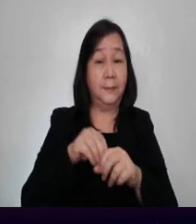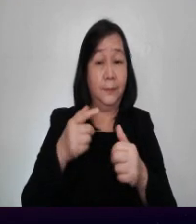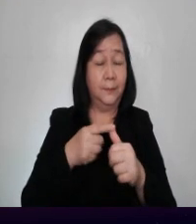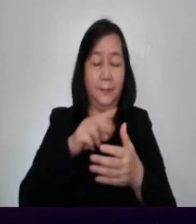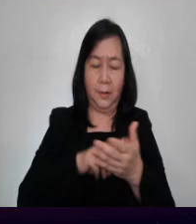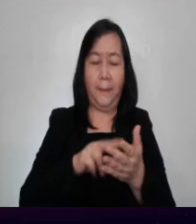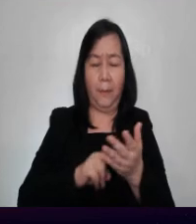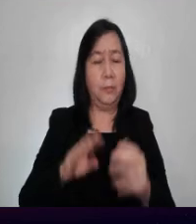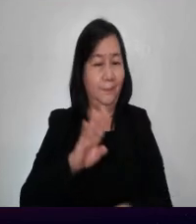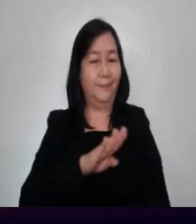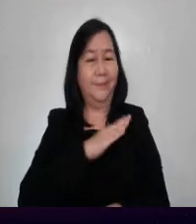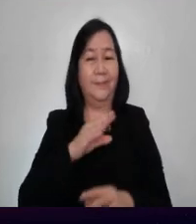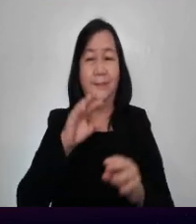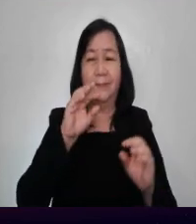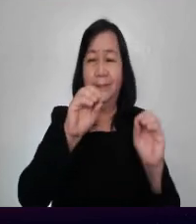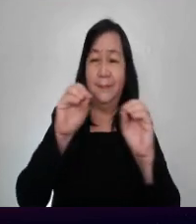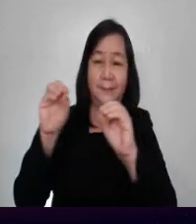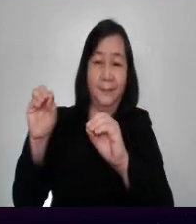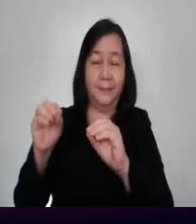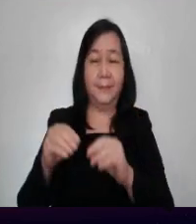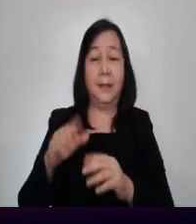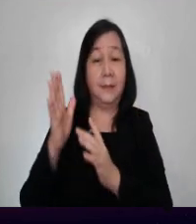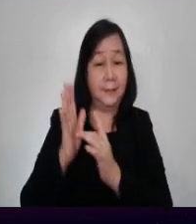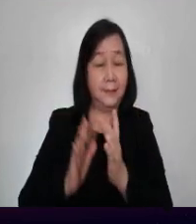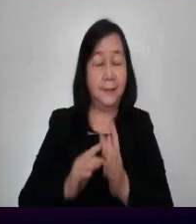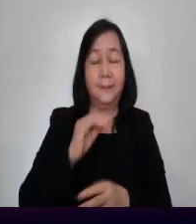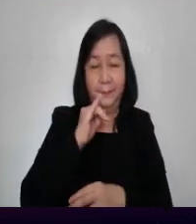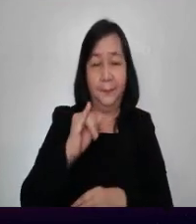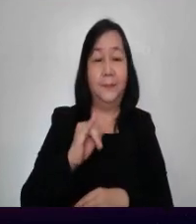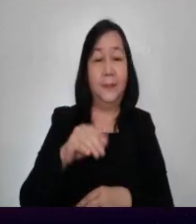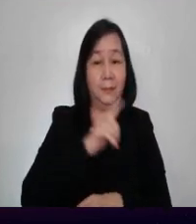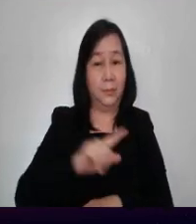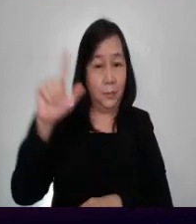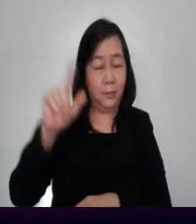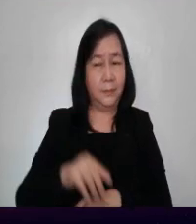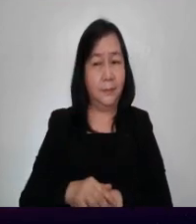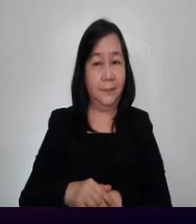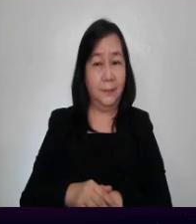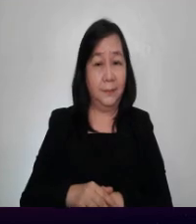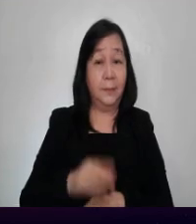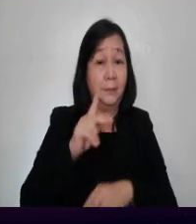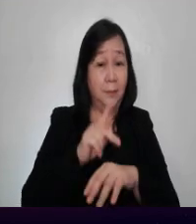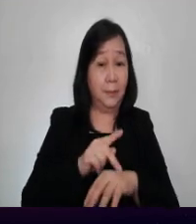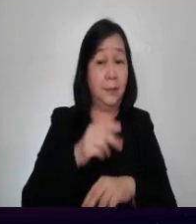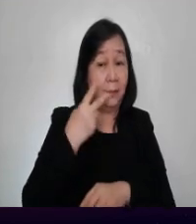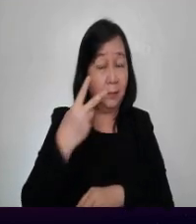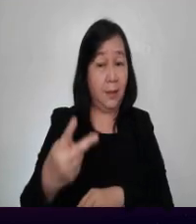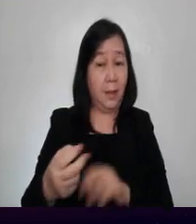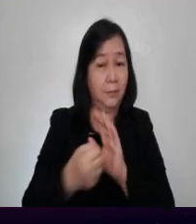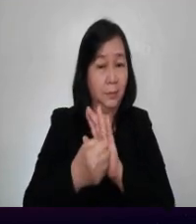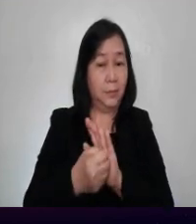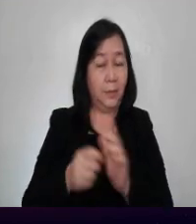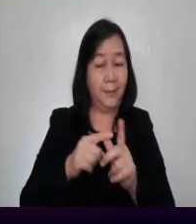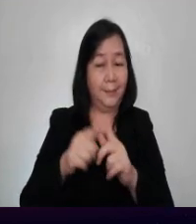pagbasa, ay buong tapang na nangaral na si Jesus ay ang Panginoon. Nakita niya ang mga palatandaan